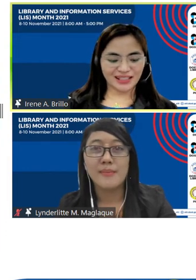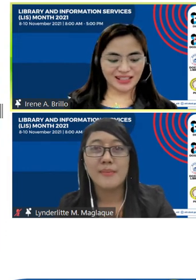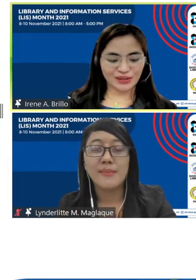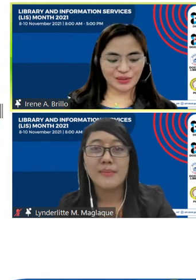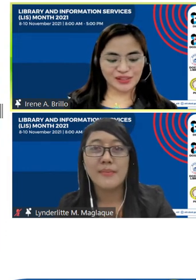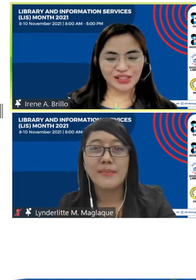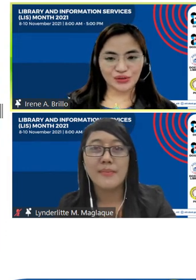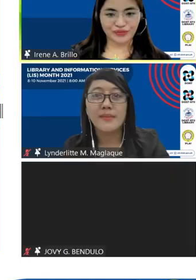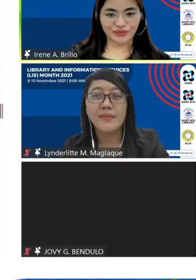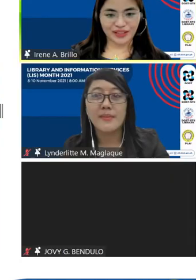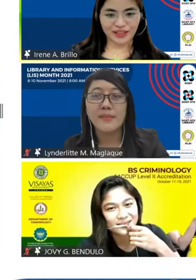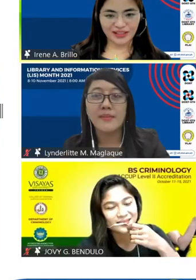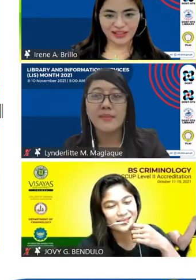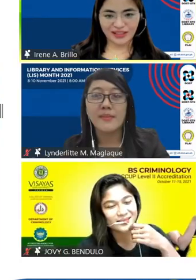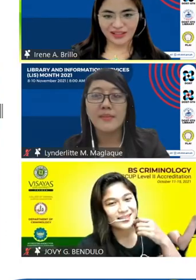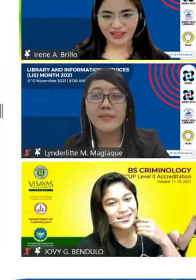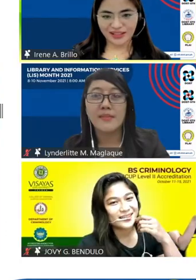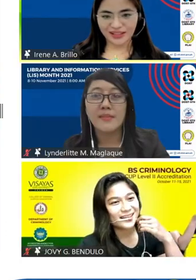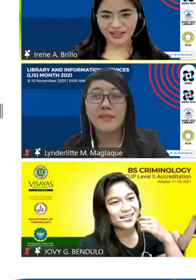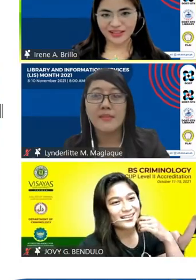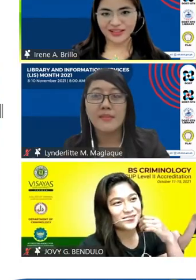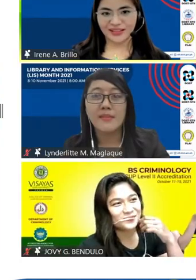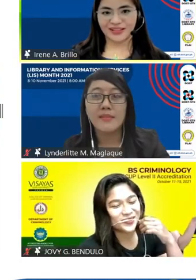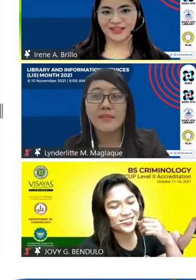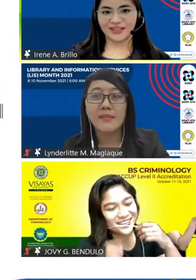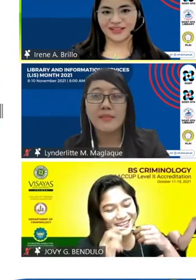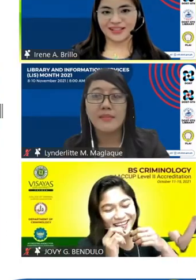Ayan, nandito na po si Jovi.